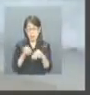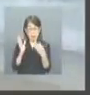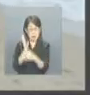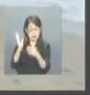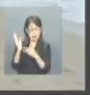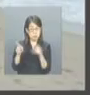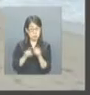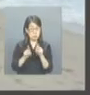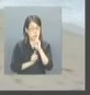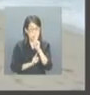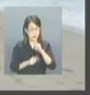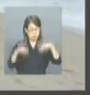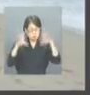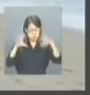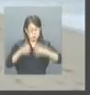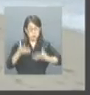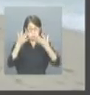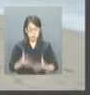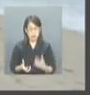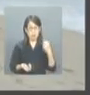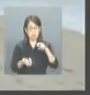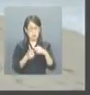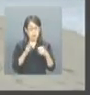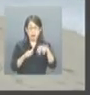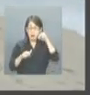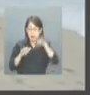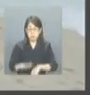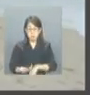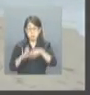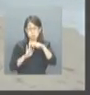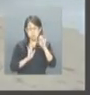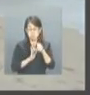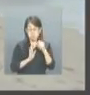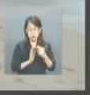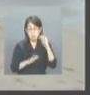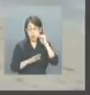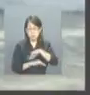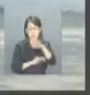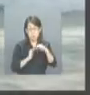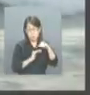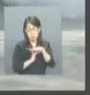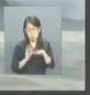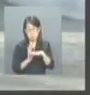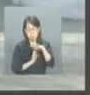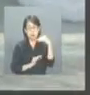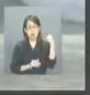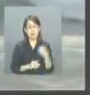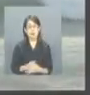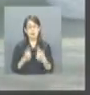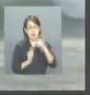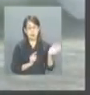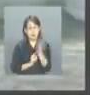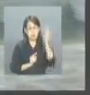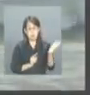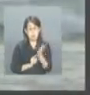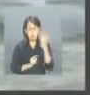รายจากฝนตกหนักที่อาจจะทำให้เกิดสภาวะน้ำท่วมฉับพลันและน้ำป่าไหลหลากส่วนคลื่นลมในทะเลอันดามันและอ่าวไทยตอนบนที่มี